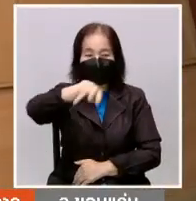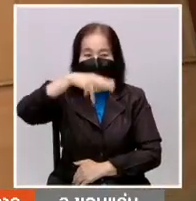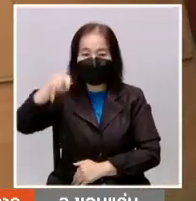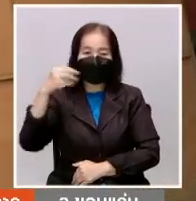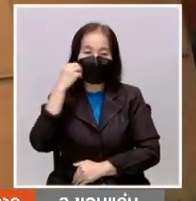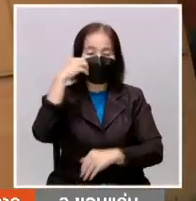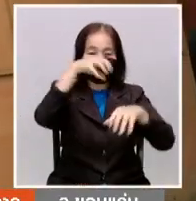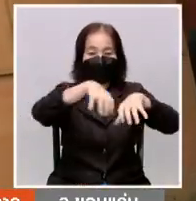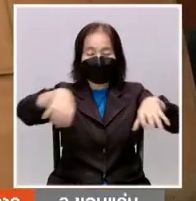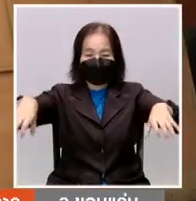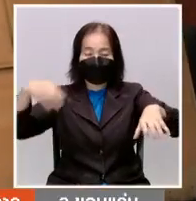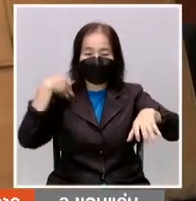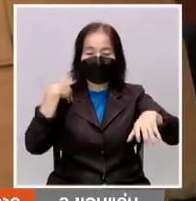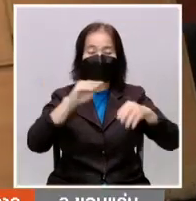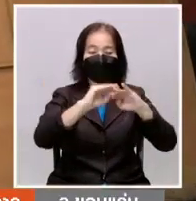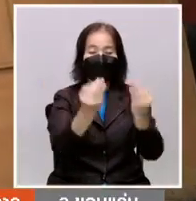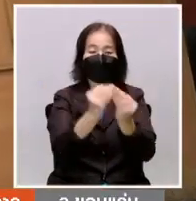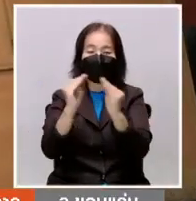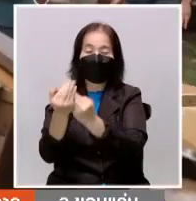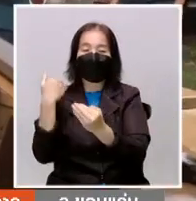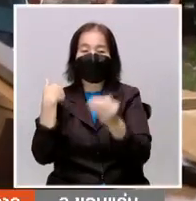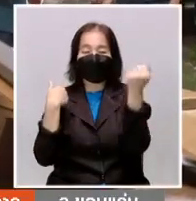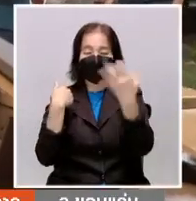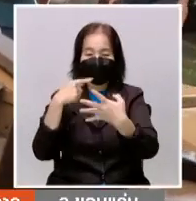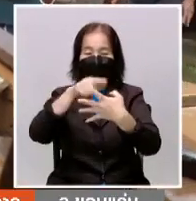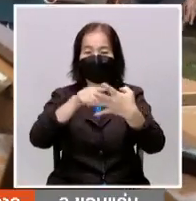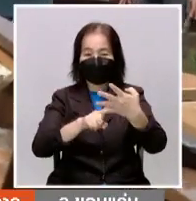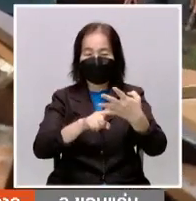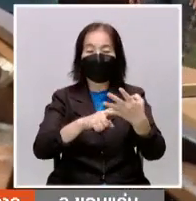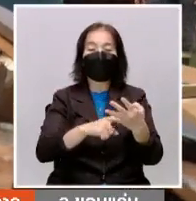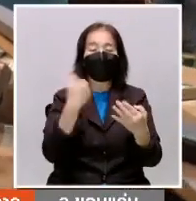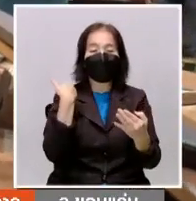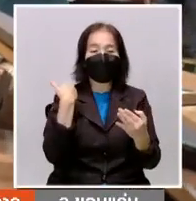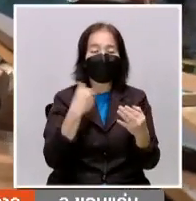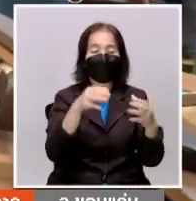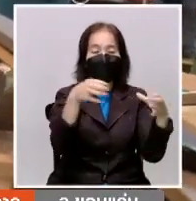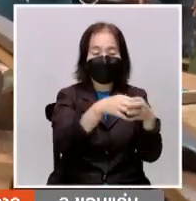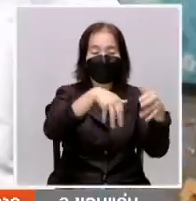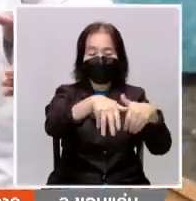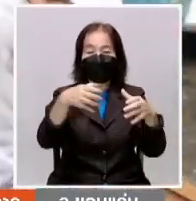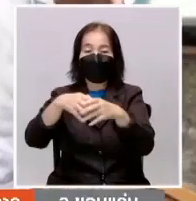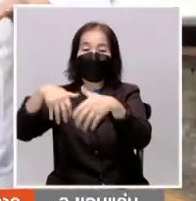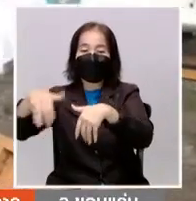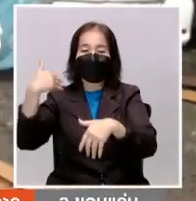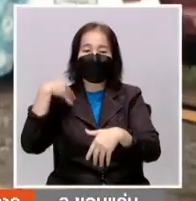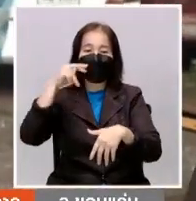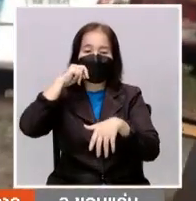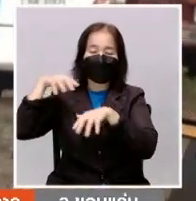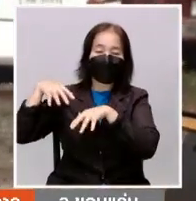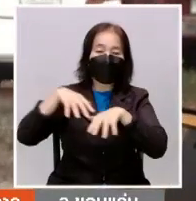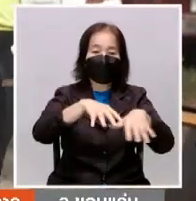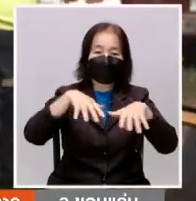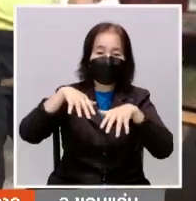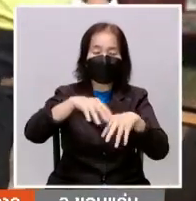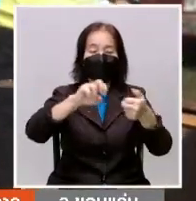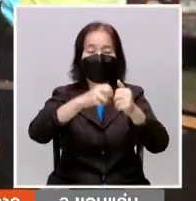นประชาชน4หมู่บ้านด้วยกันนะคะที่ตำบลวังสว่าอำเภอภูผาม่านที่ถูกน้ำป่าไหลหลากกระทบประม